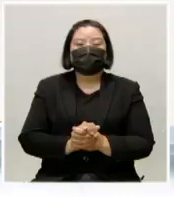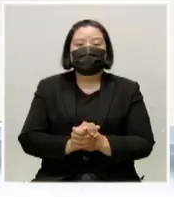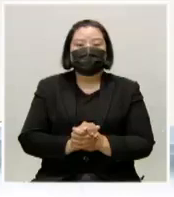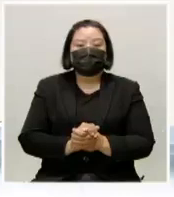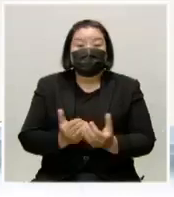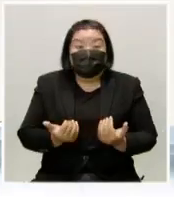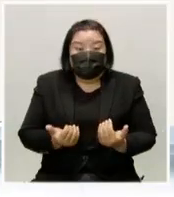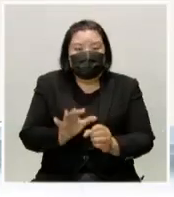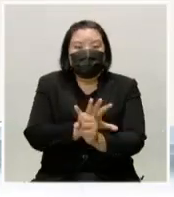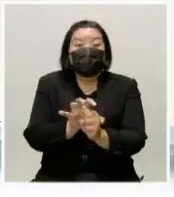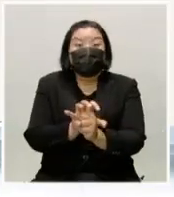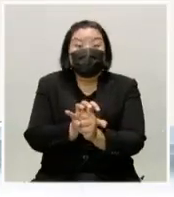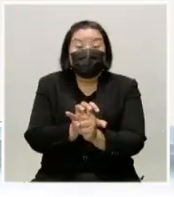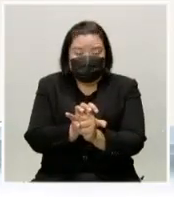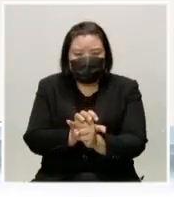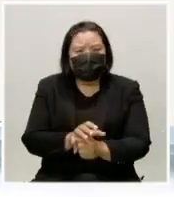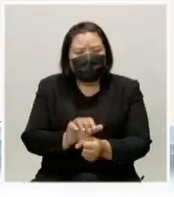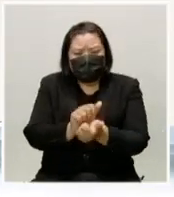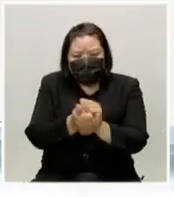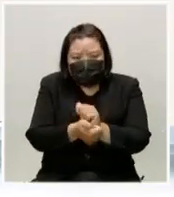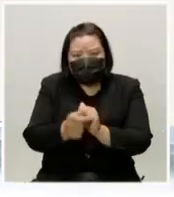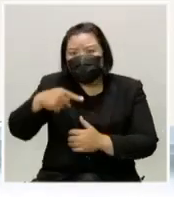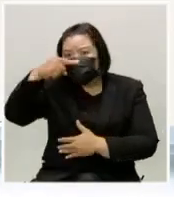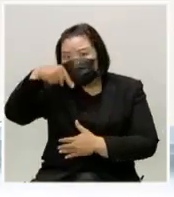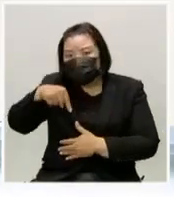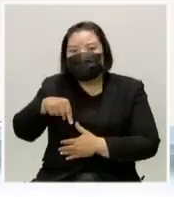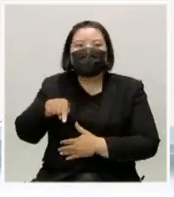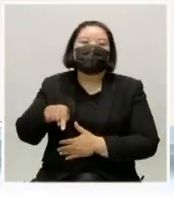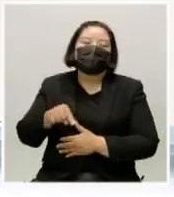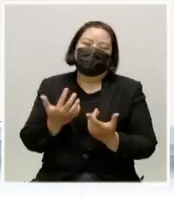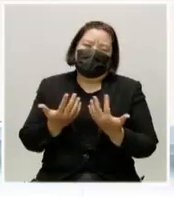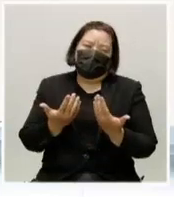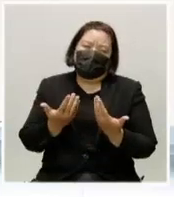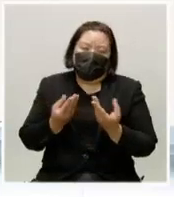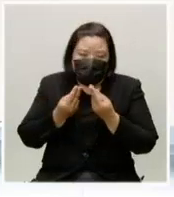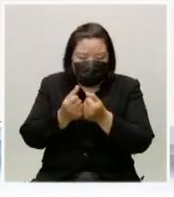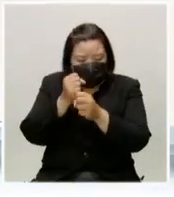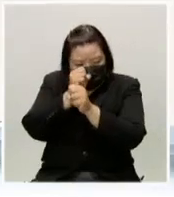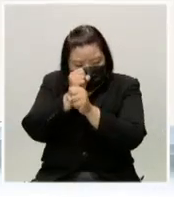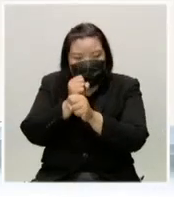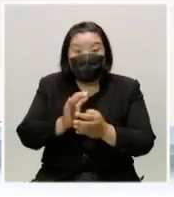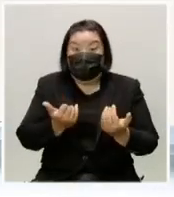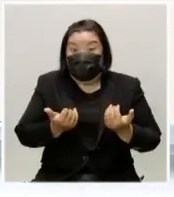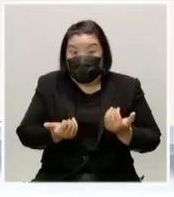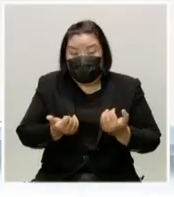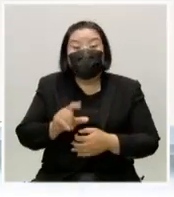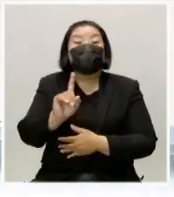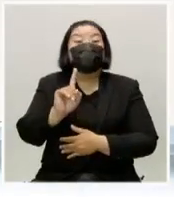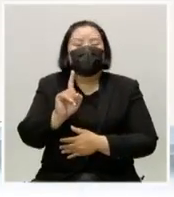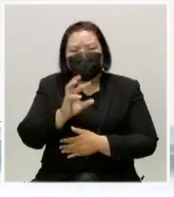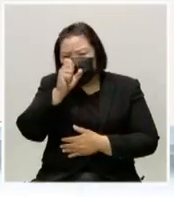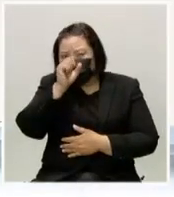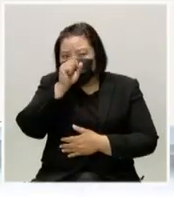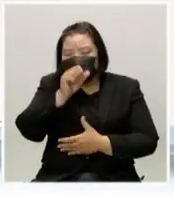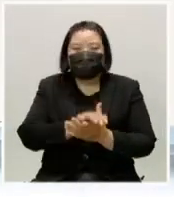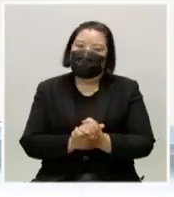โควิดสายพันธุ์นี้ซึ่งอยู่ระหว่างการตรวจสอบนี้นะคะเราต้องย้ำคุณผู้ชมกันก่อนนะคะว่าความน่ากลัวของมันเนี่ยตอนนี้อยู่ระหว่างการตรวจสอบ